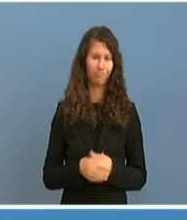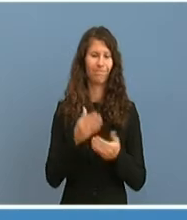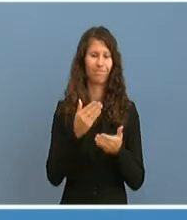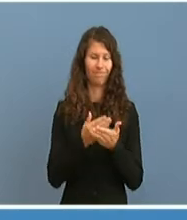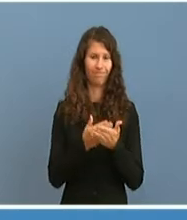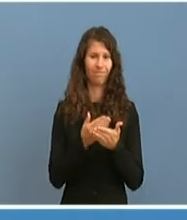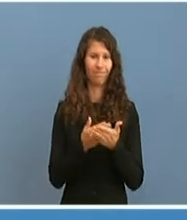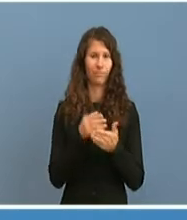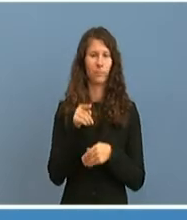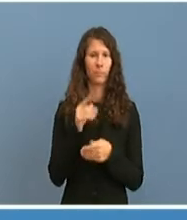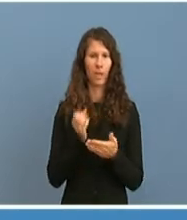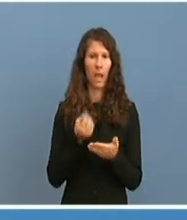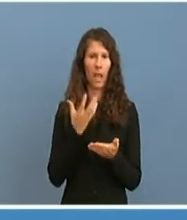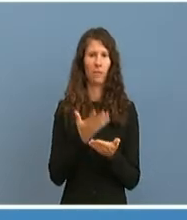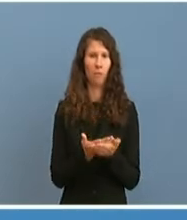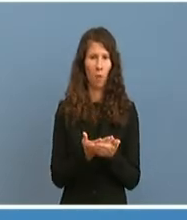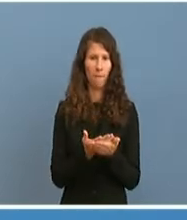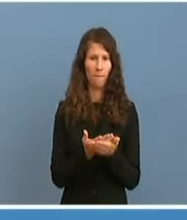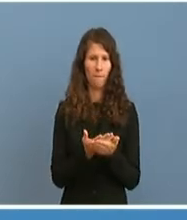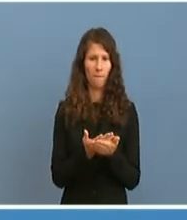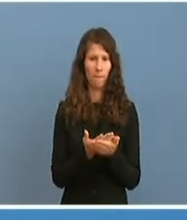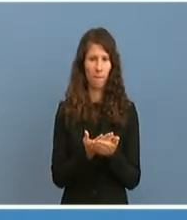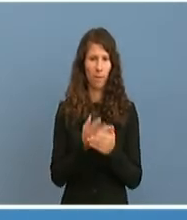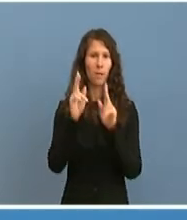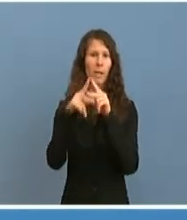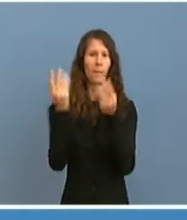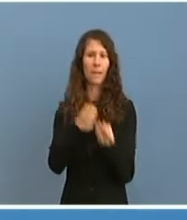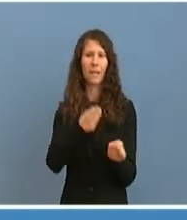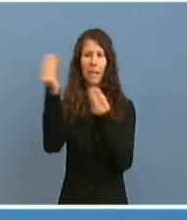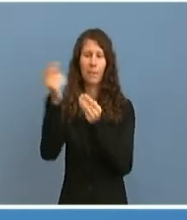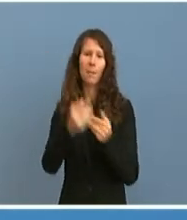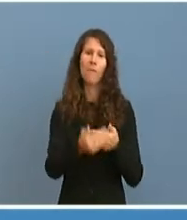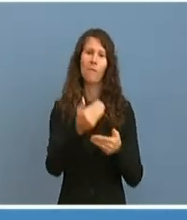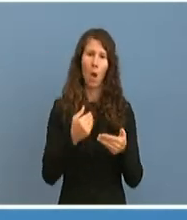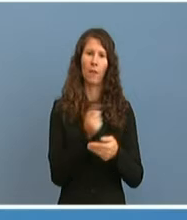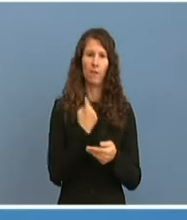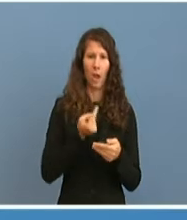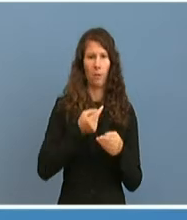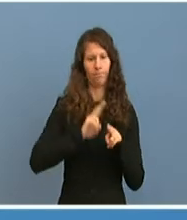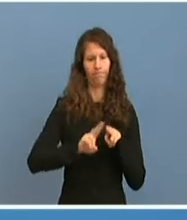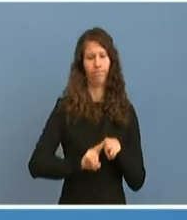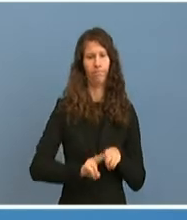bevor dem Kabinett zugeleitet wird, auch nochmal von uns überarbeitet.